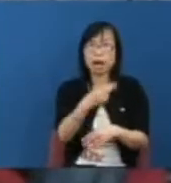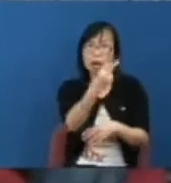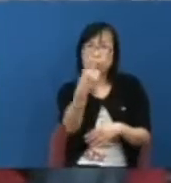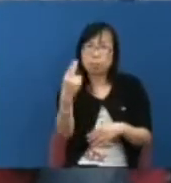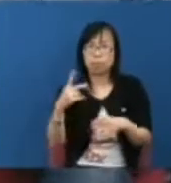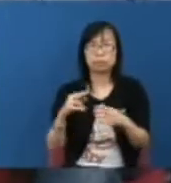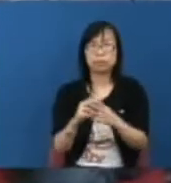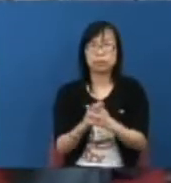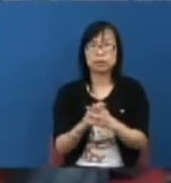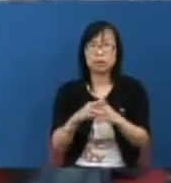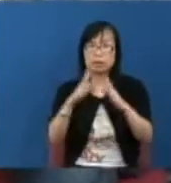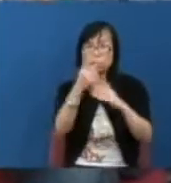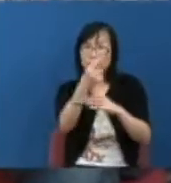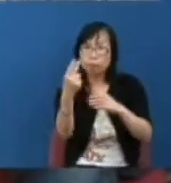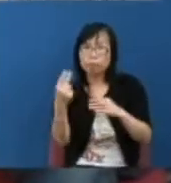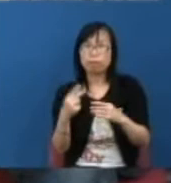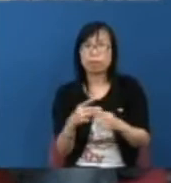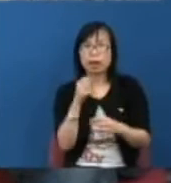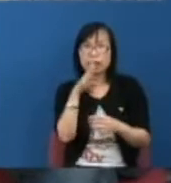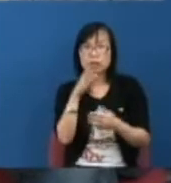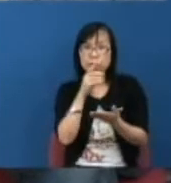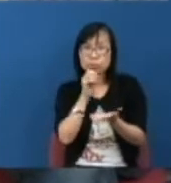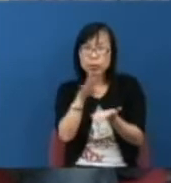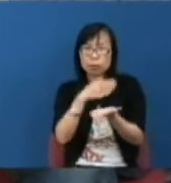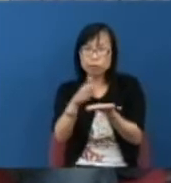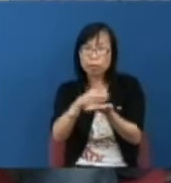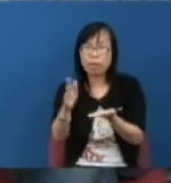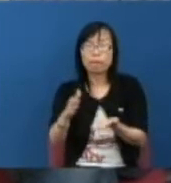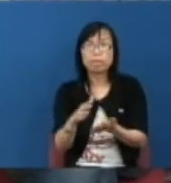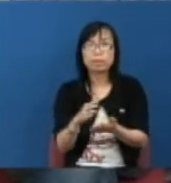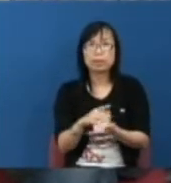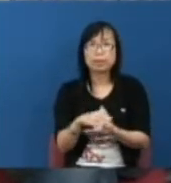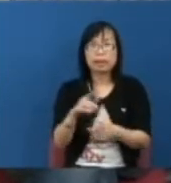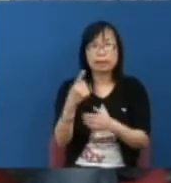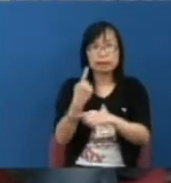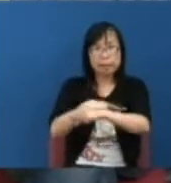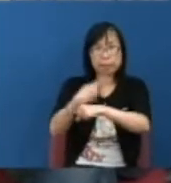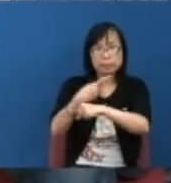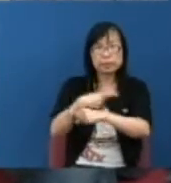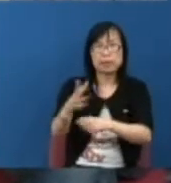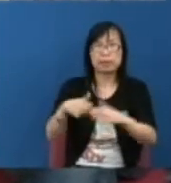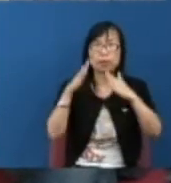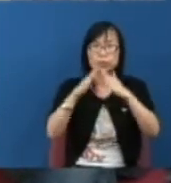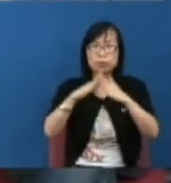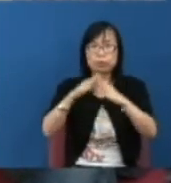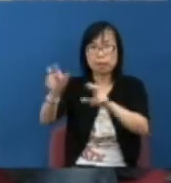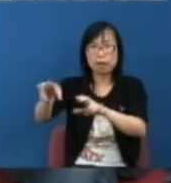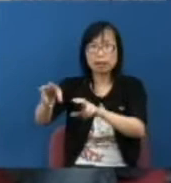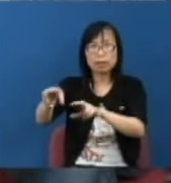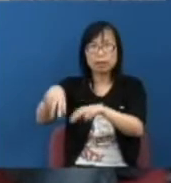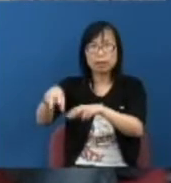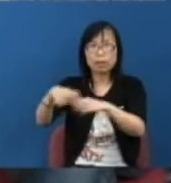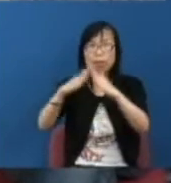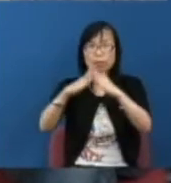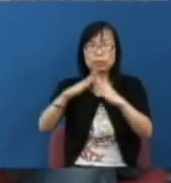喎。 我覺得 green roof 咧，都想同大家分享下。我相信暫時都。在住宅或者丁屋上面應用又不是